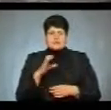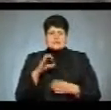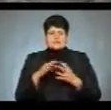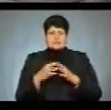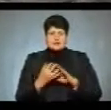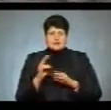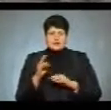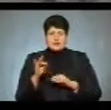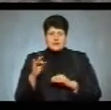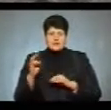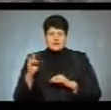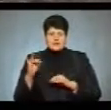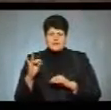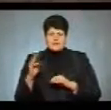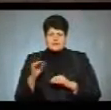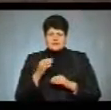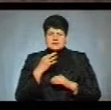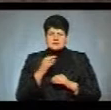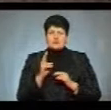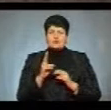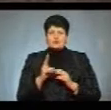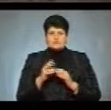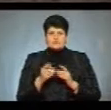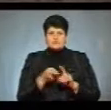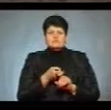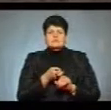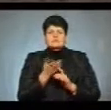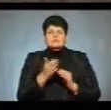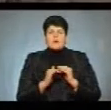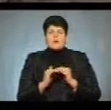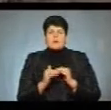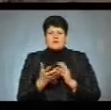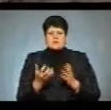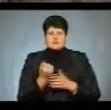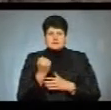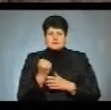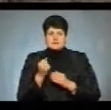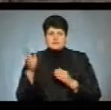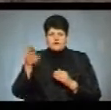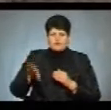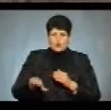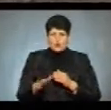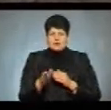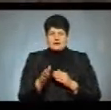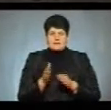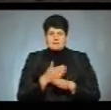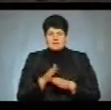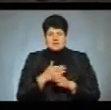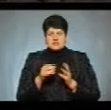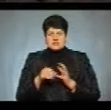Тернопільського району Володимир Гунь повідомив, кому належать поля, де мисливці знайшли мертвих тварин. Знайшли в долині між